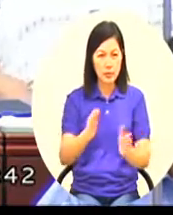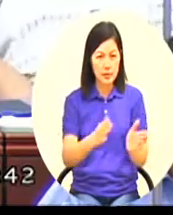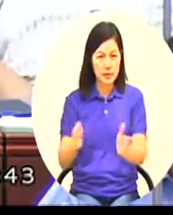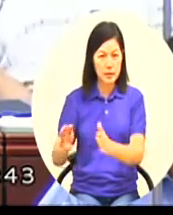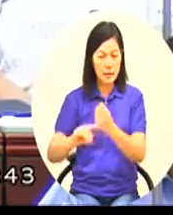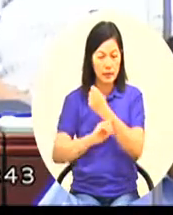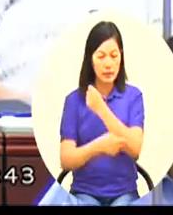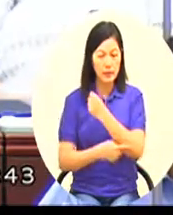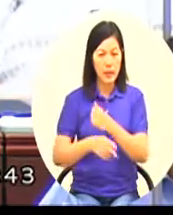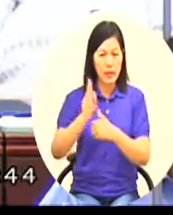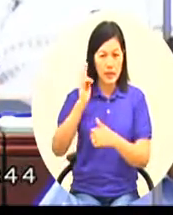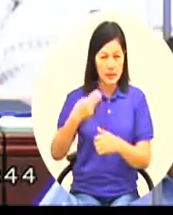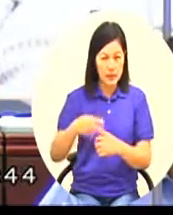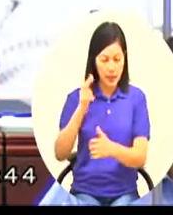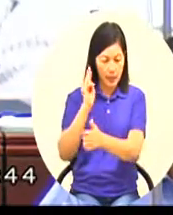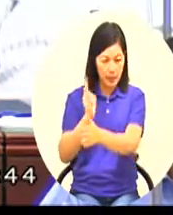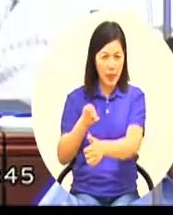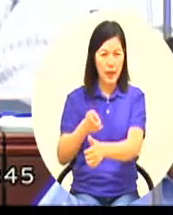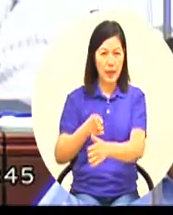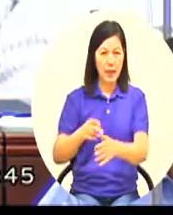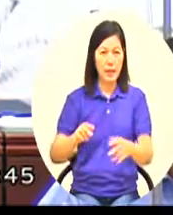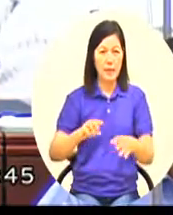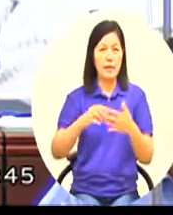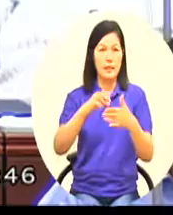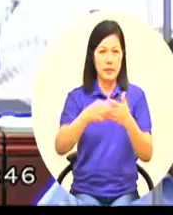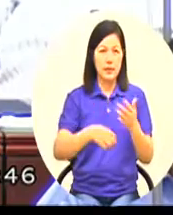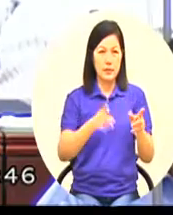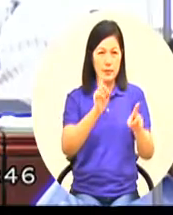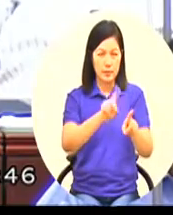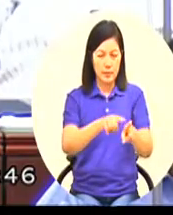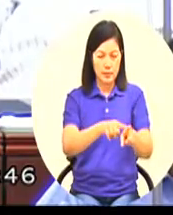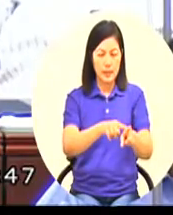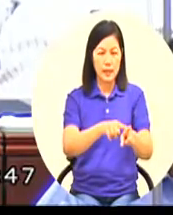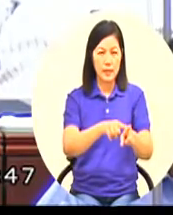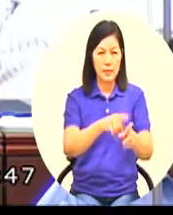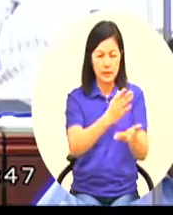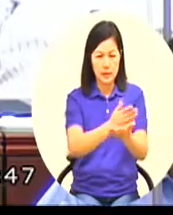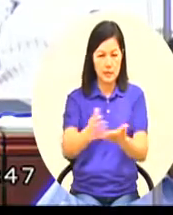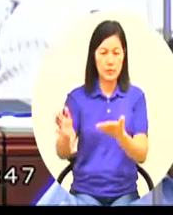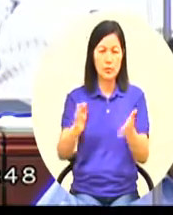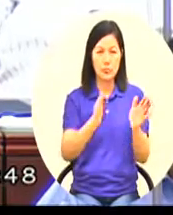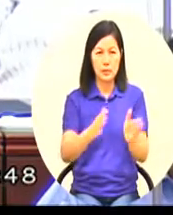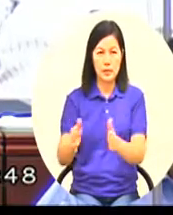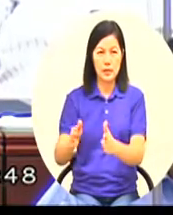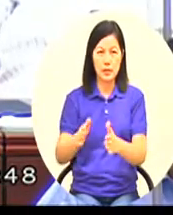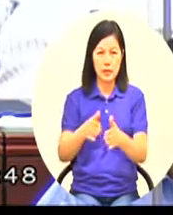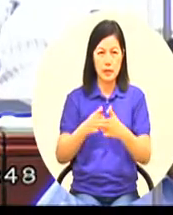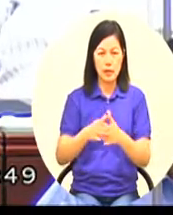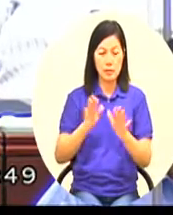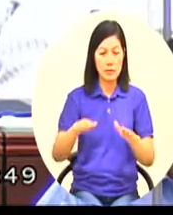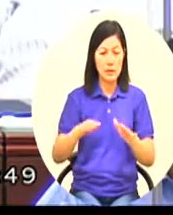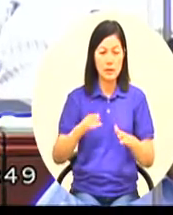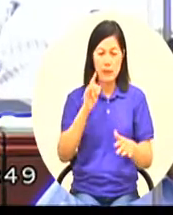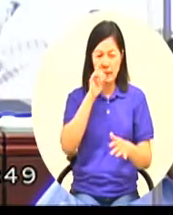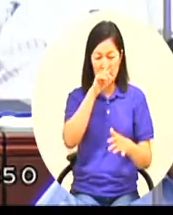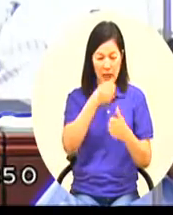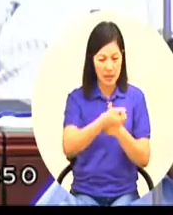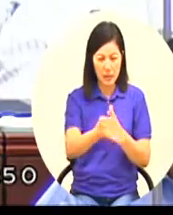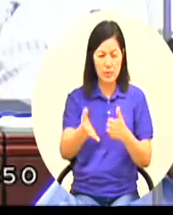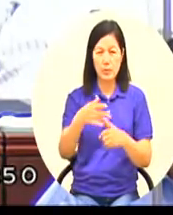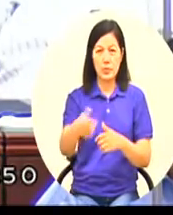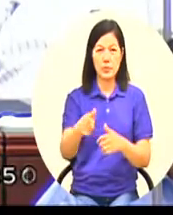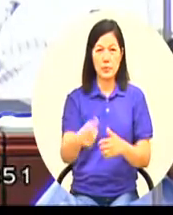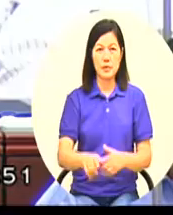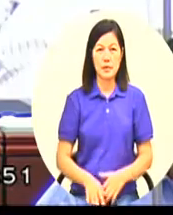要求依法要做一个整治跟清除。好，所以这个不是现在污染的，都是在以前污染的。 我知